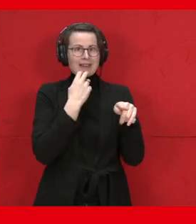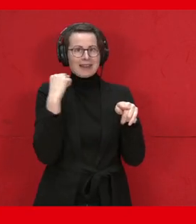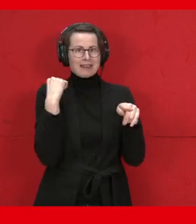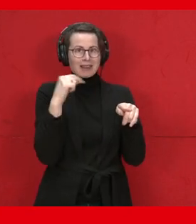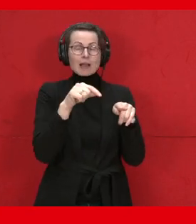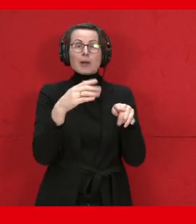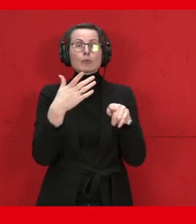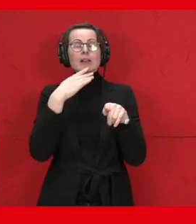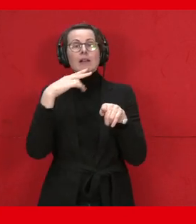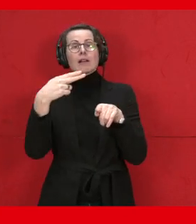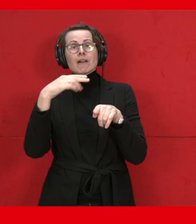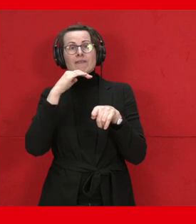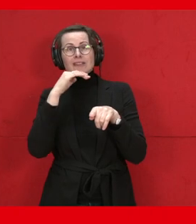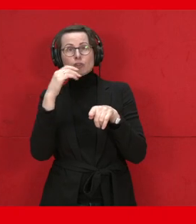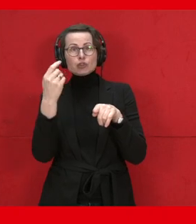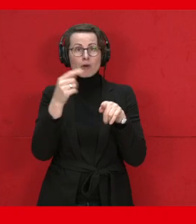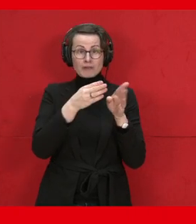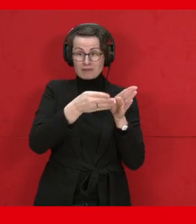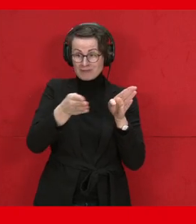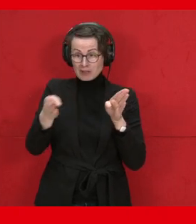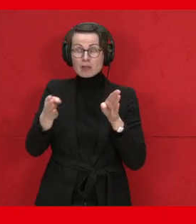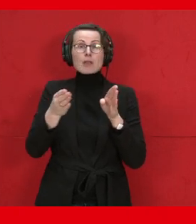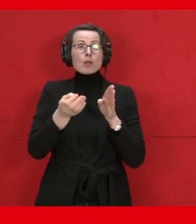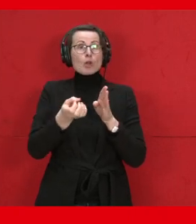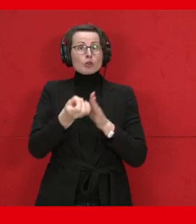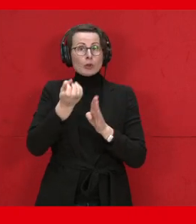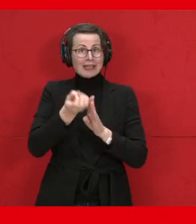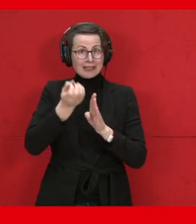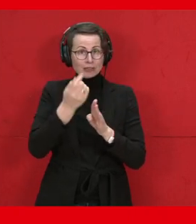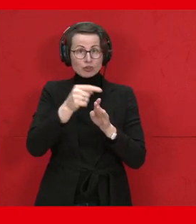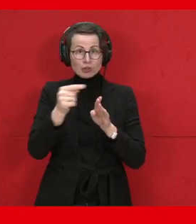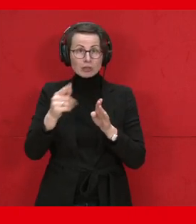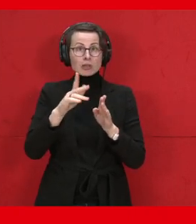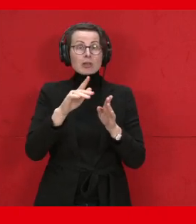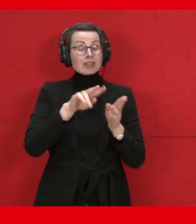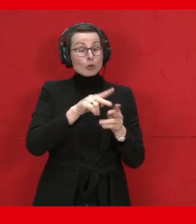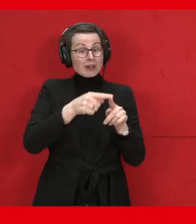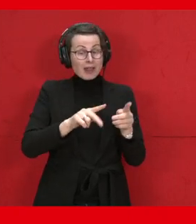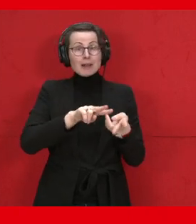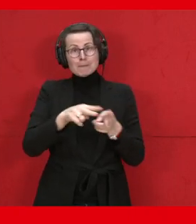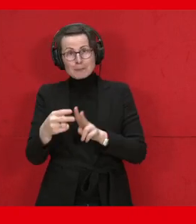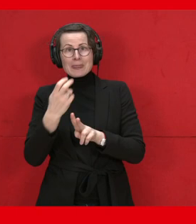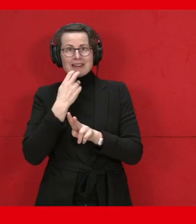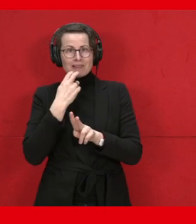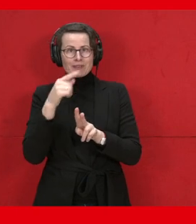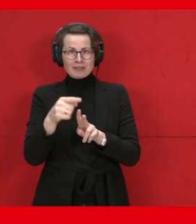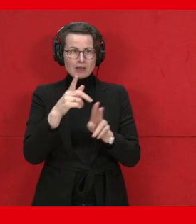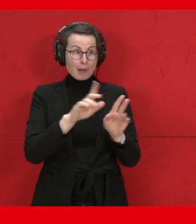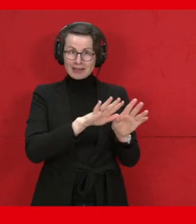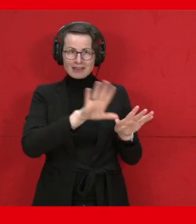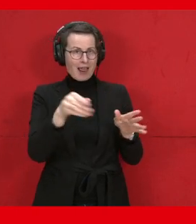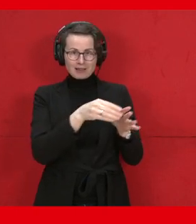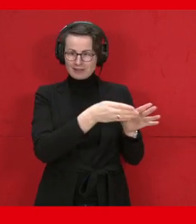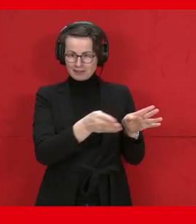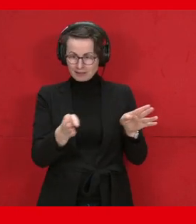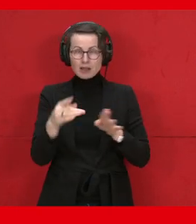basierende synthetische Energieträger brauchen. Vieles kann direkt elektrifiziert werden, aber eben nicht alles. Und diese Lücke müssen wir schließen.